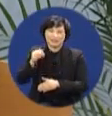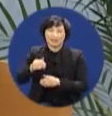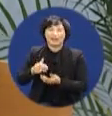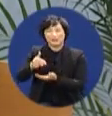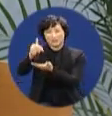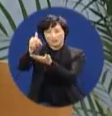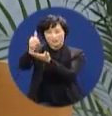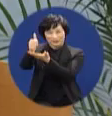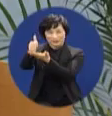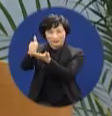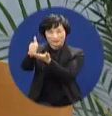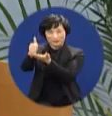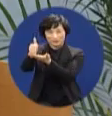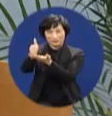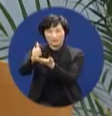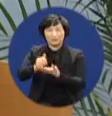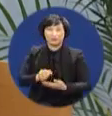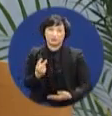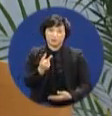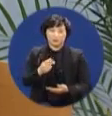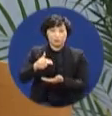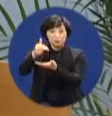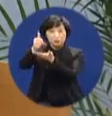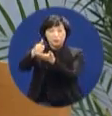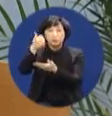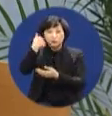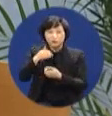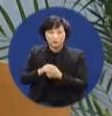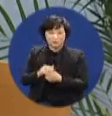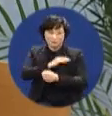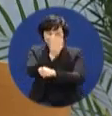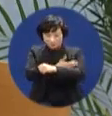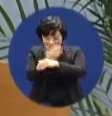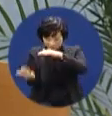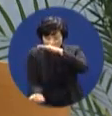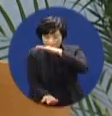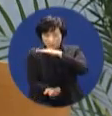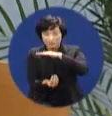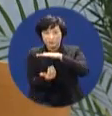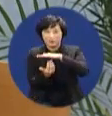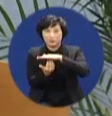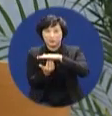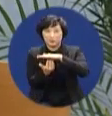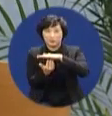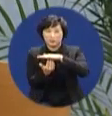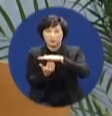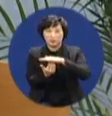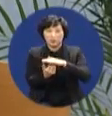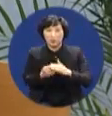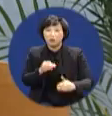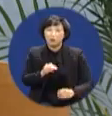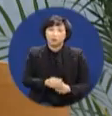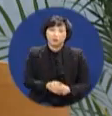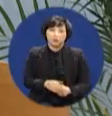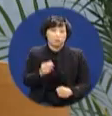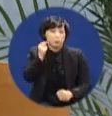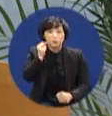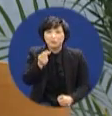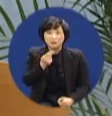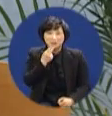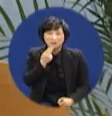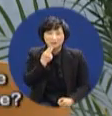우리 주님, 또 그는 전능하시기 때문에 못하실 것이